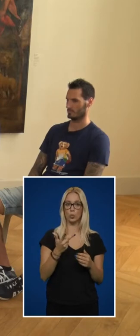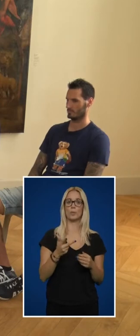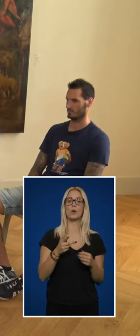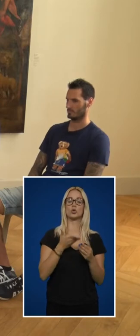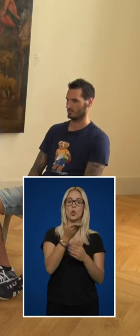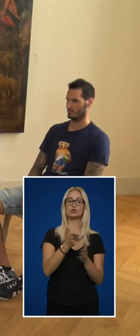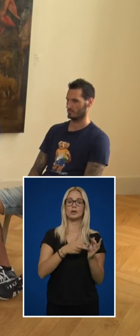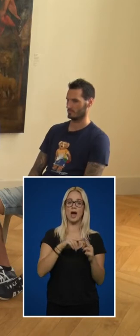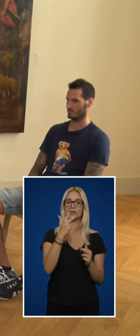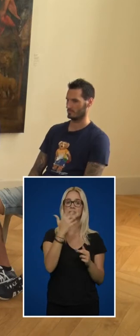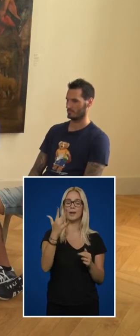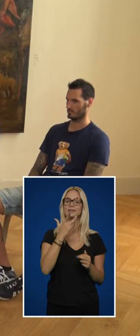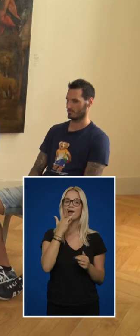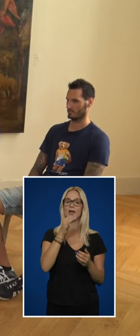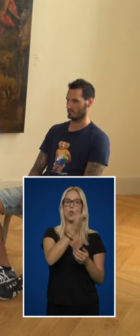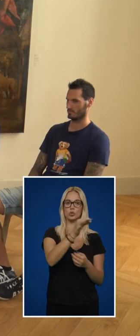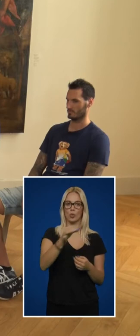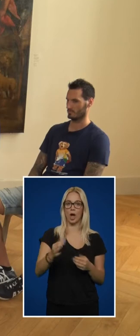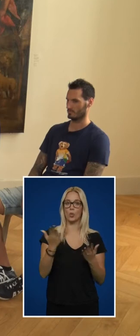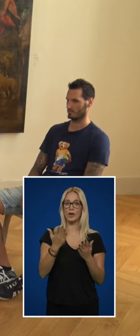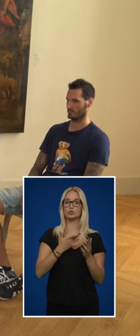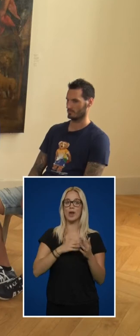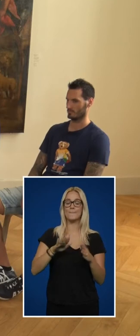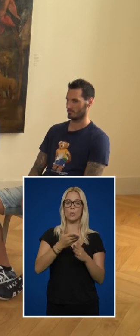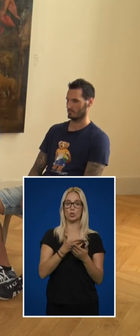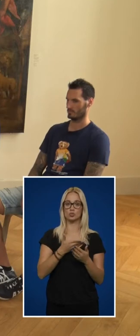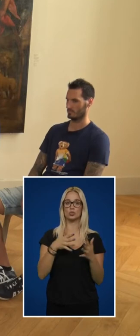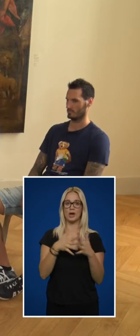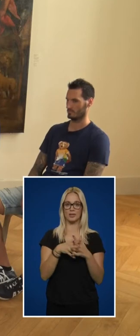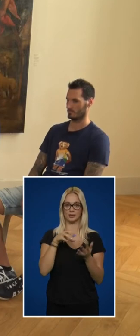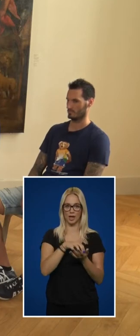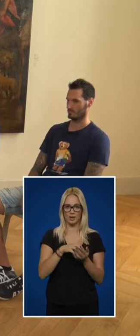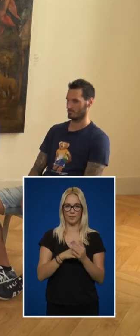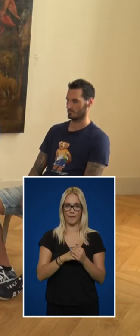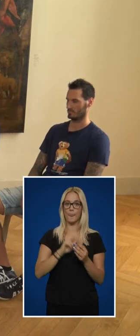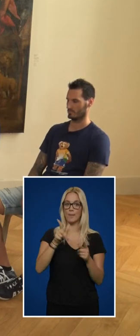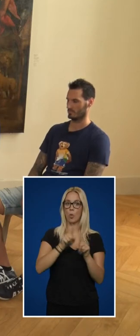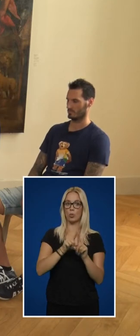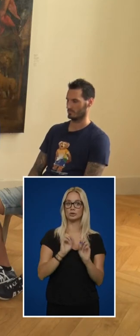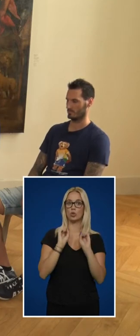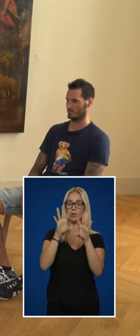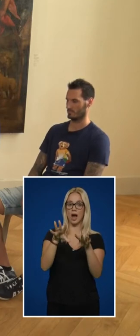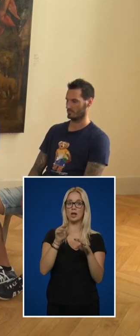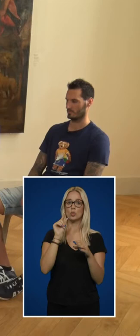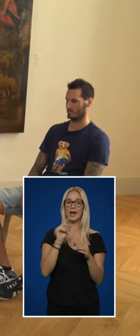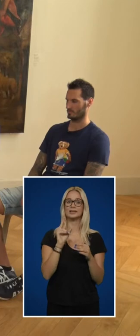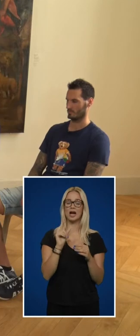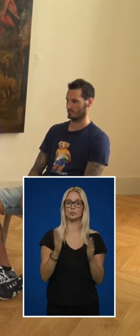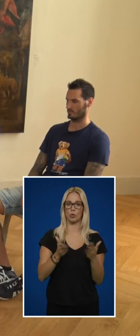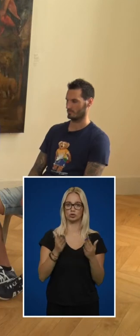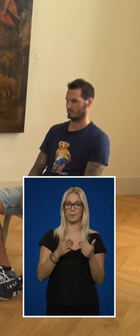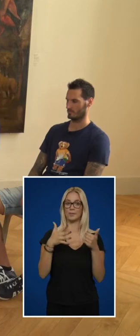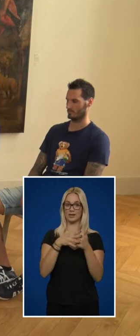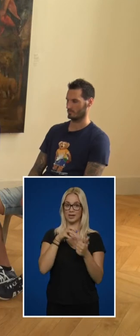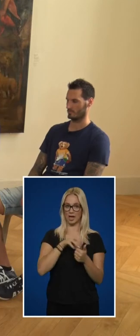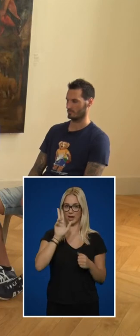Zadra, a također mogu odložiti i u reciklažna dvorišta. Grad Zadar ima trenutno